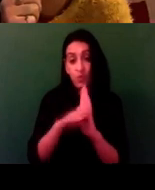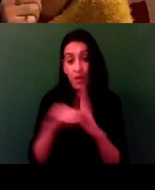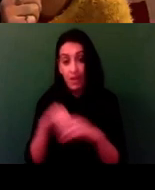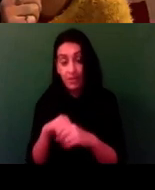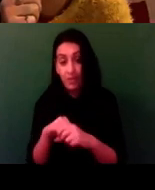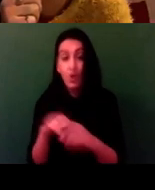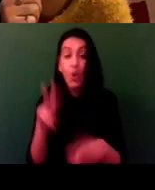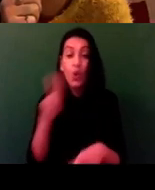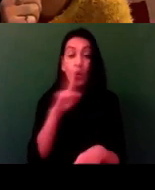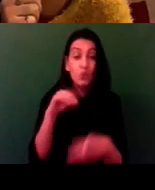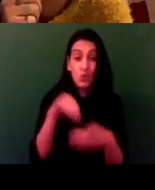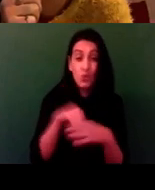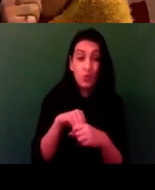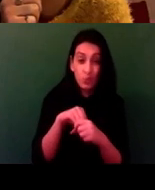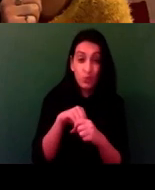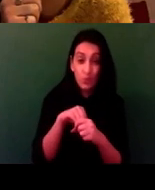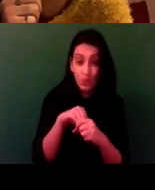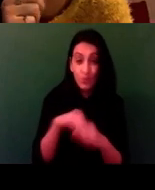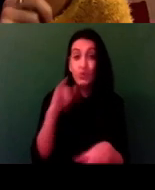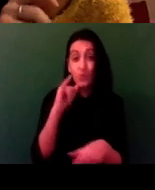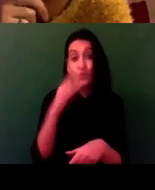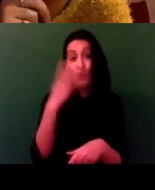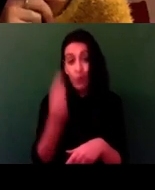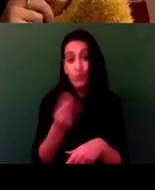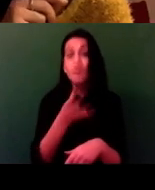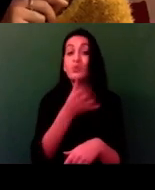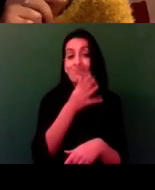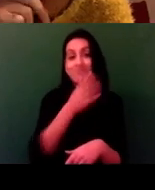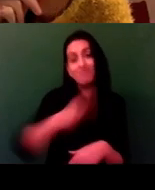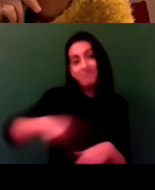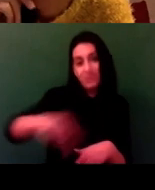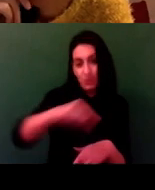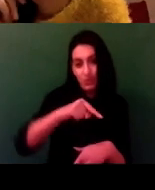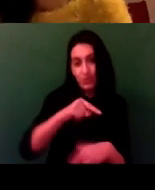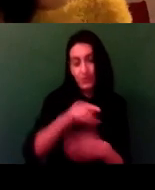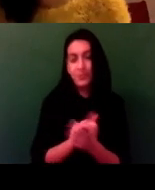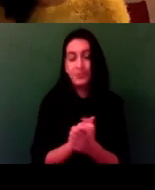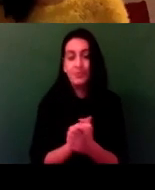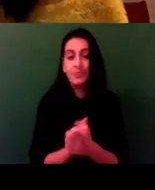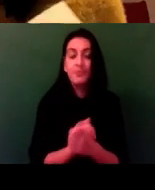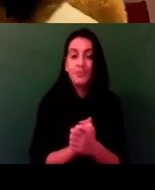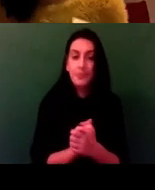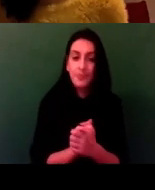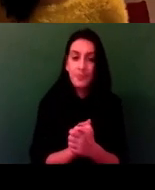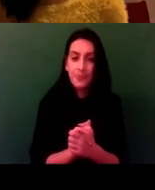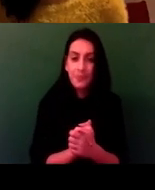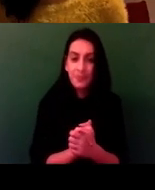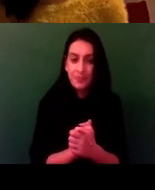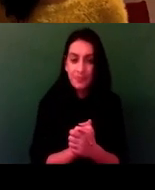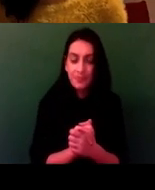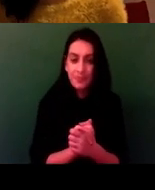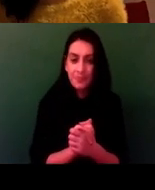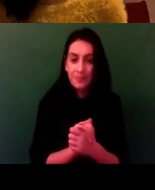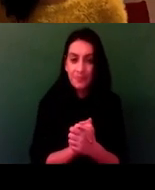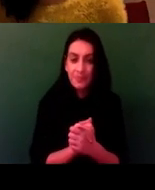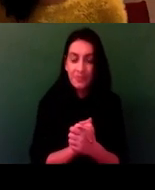sonuçların ne olduğunu paylaştı zaten katılımcılar. O yüzden bence ilk olarak onun süreci uzatsa